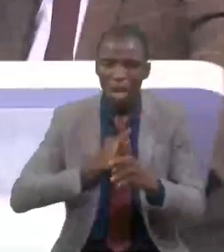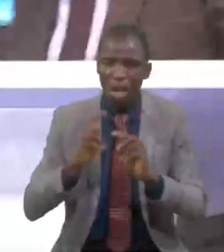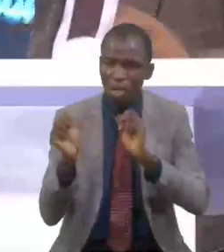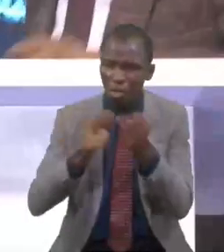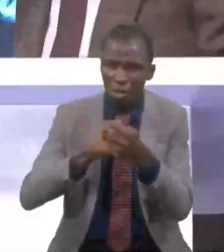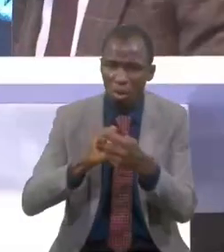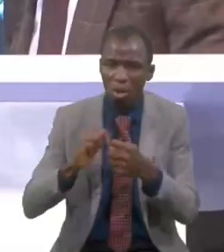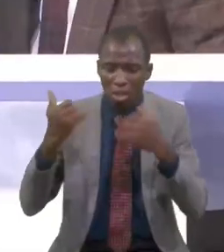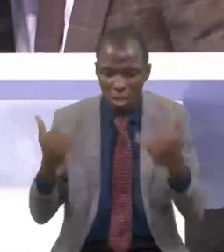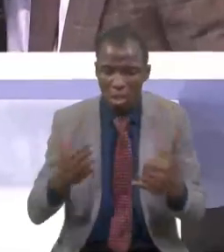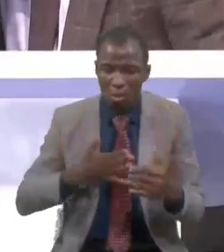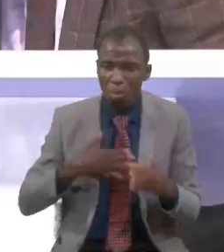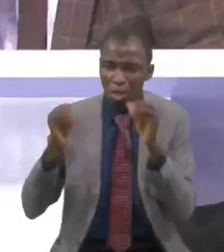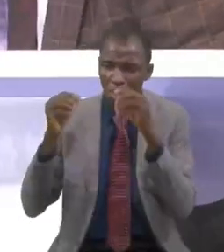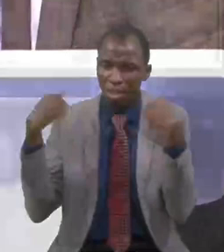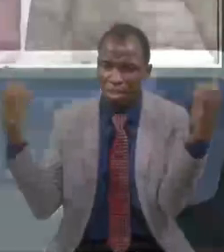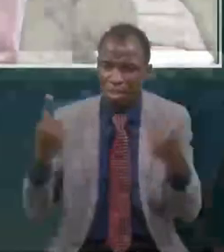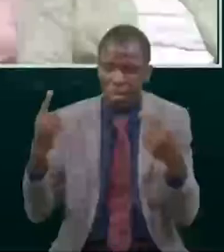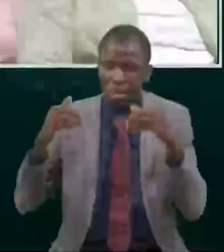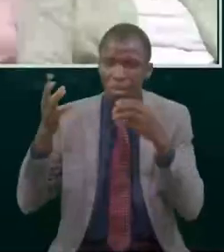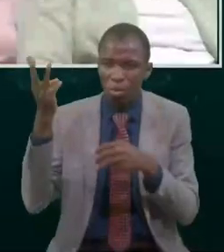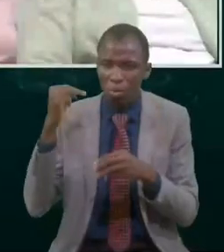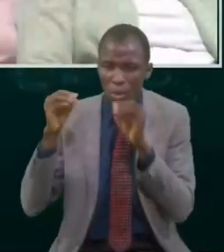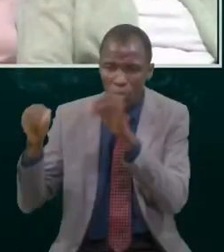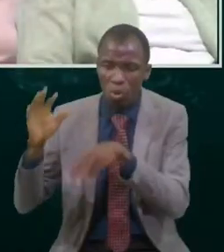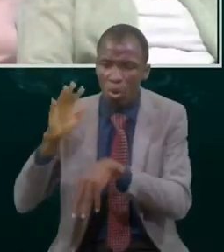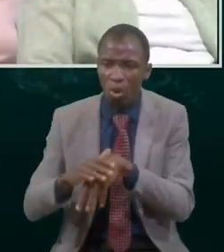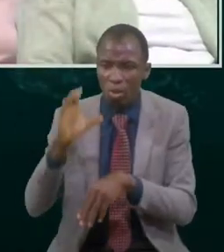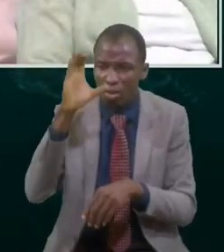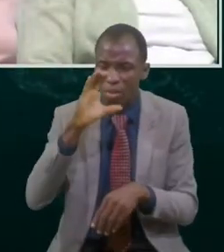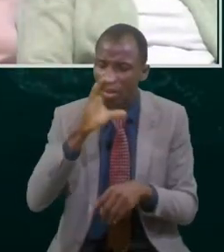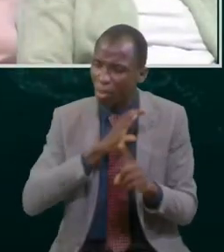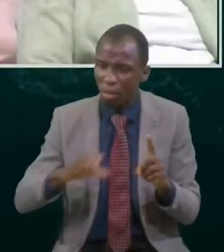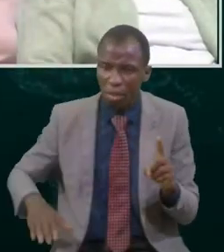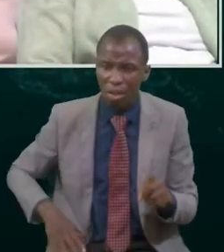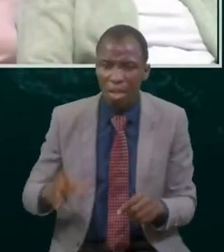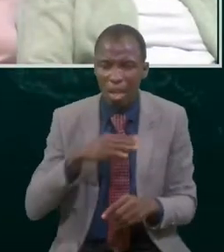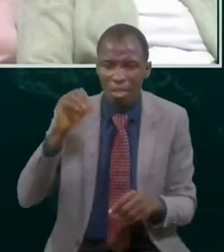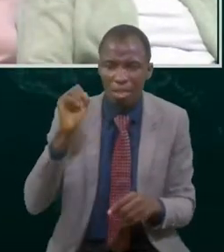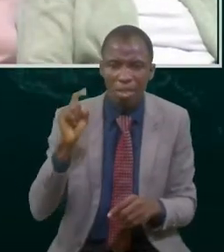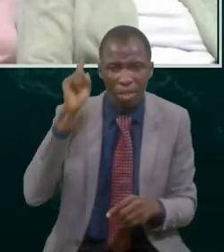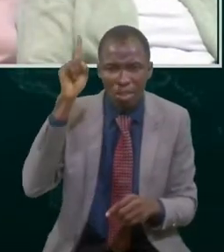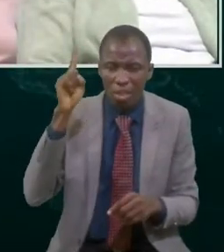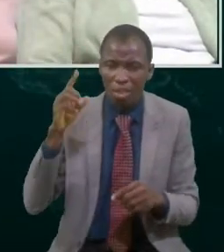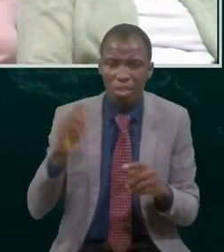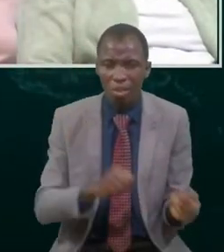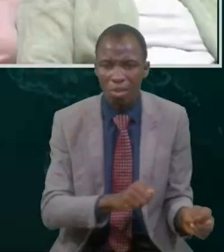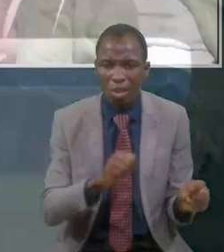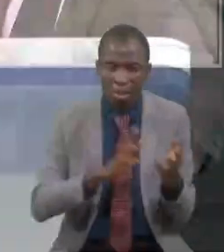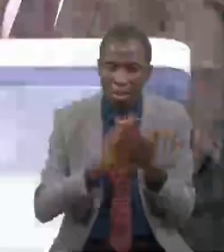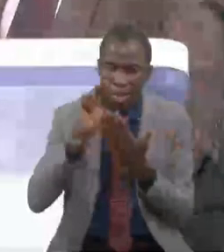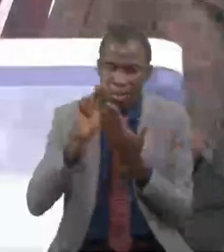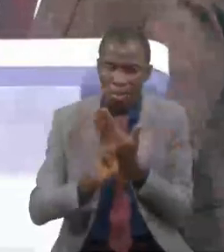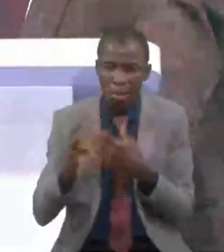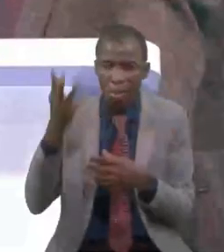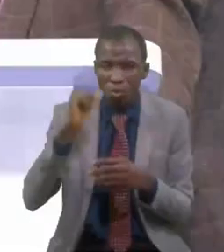maintenant mes péchés sont mis sur Christ et ça justice maintenant m transféré vous êtes